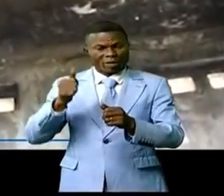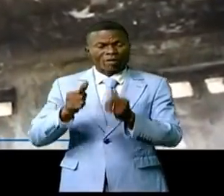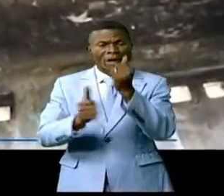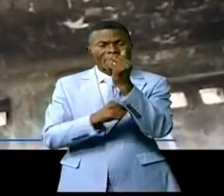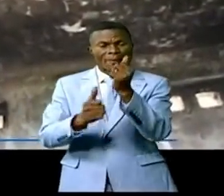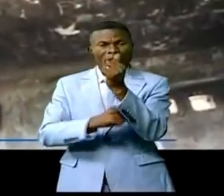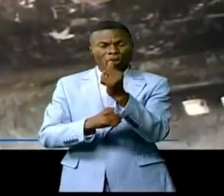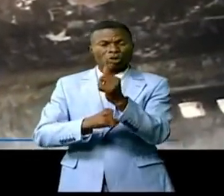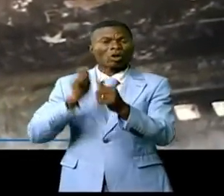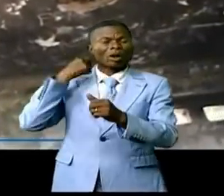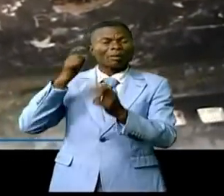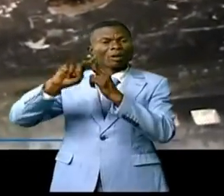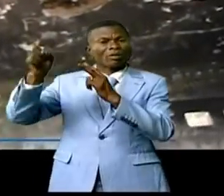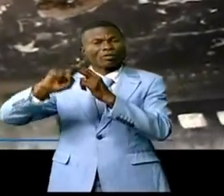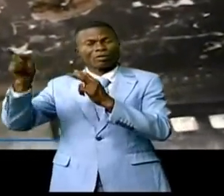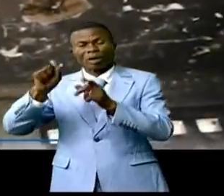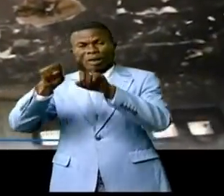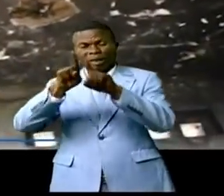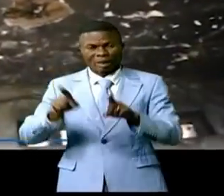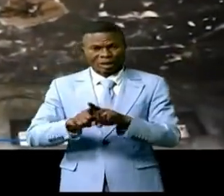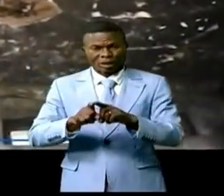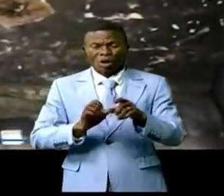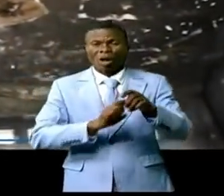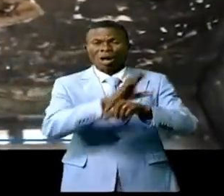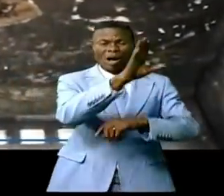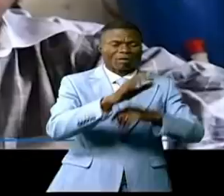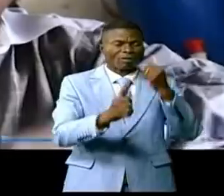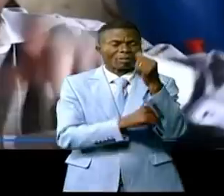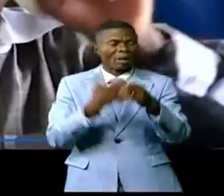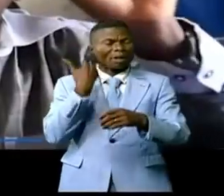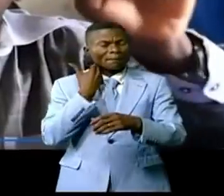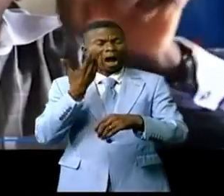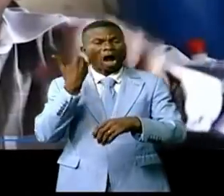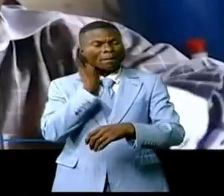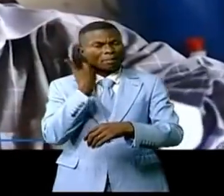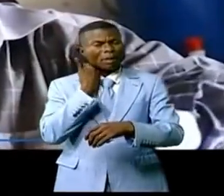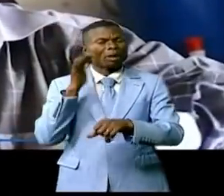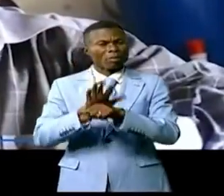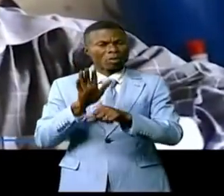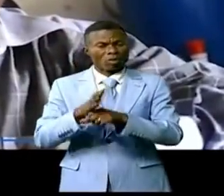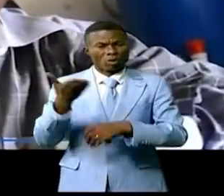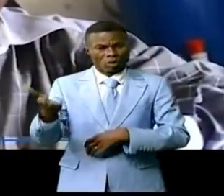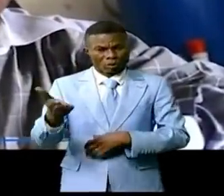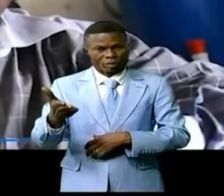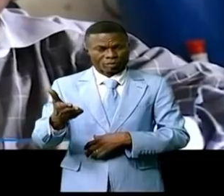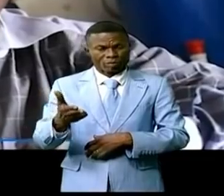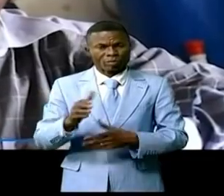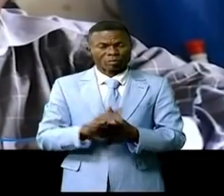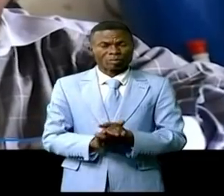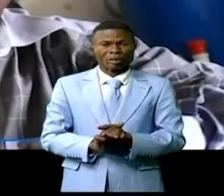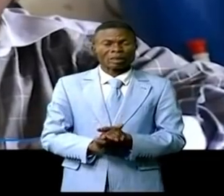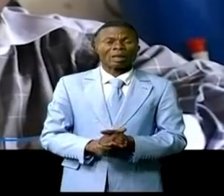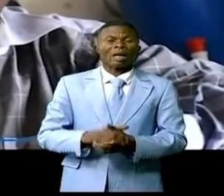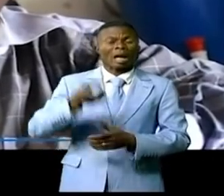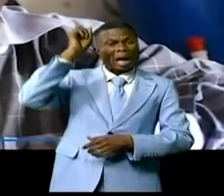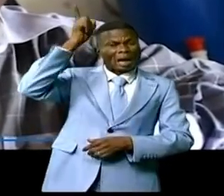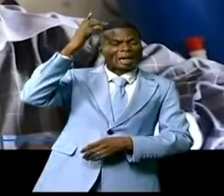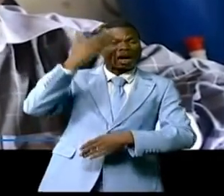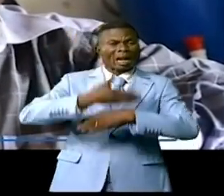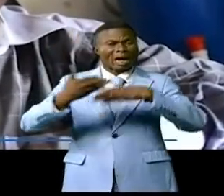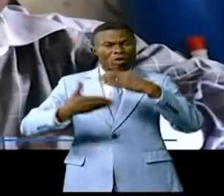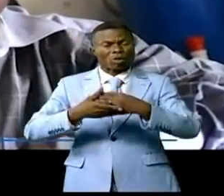mais aussi des cas de transfert à répétition des malades voire des décès. Et là on les a conçus pour 35 détenus mais là nous en a